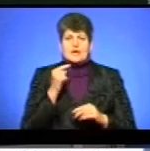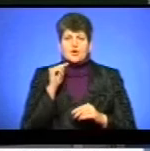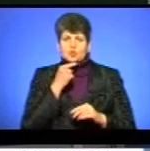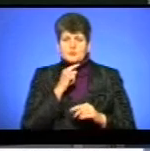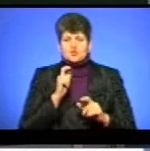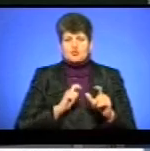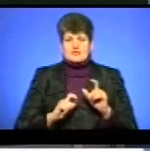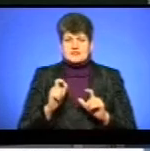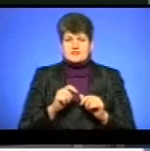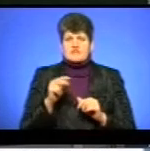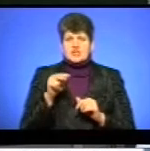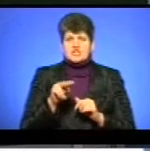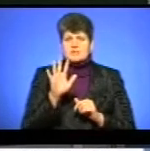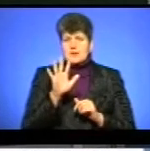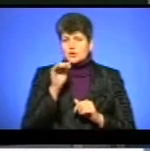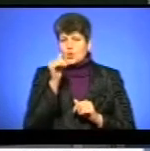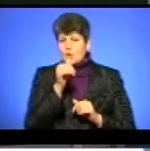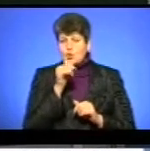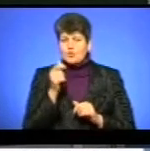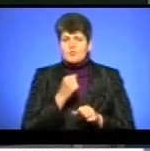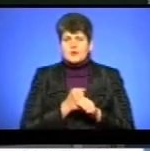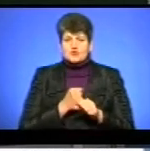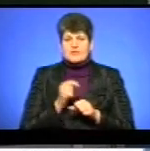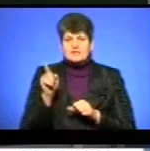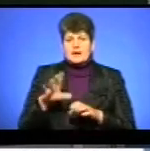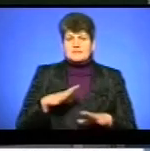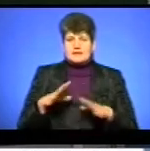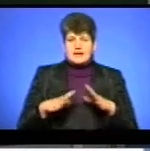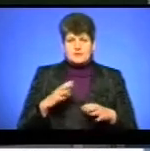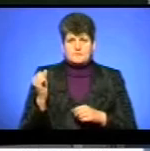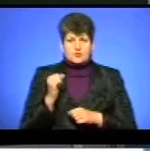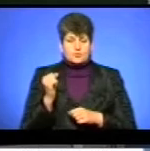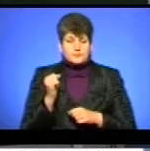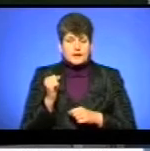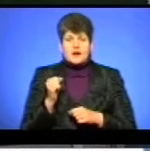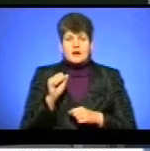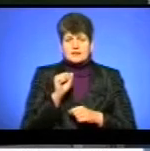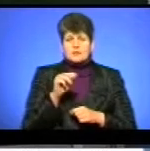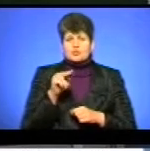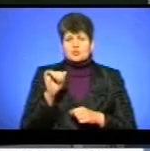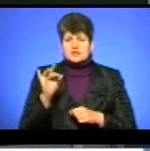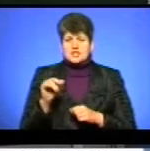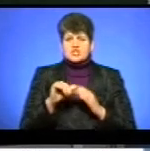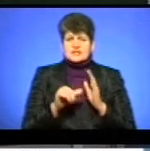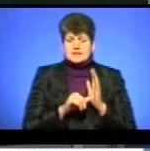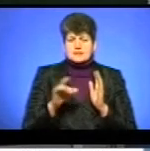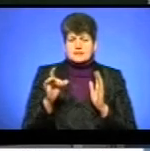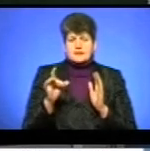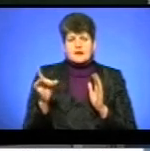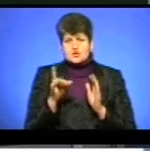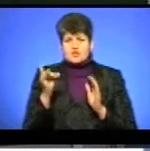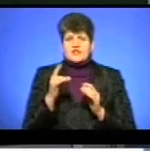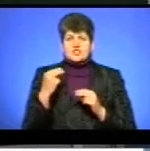економічному університеті. З 2005 року працював там тренером з армспорту. Андрій Пушкар – 16-разовий чемпіон